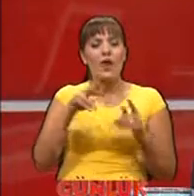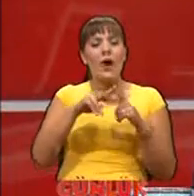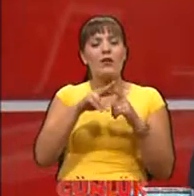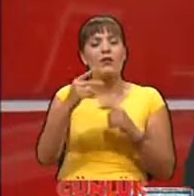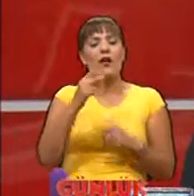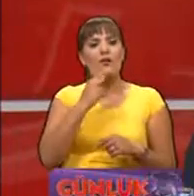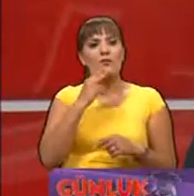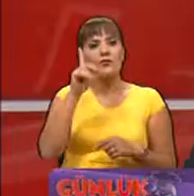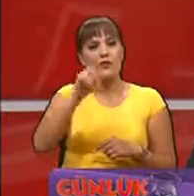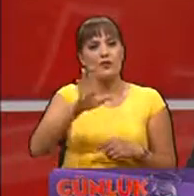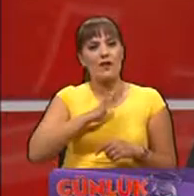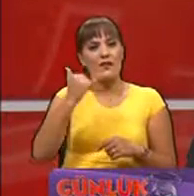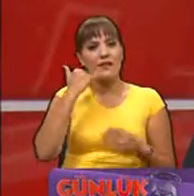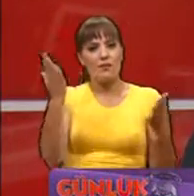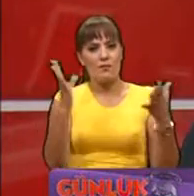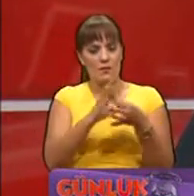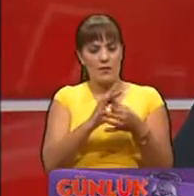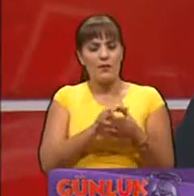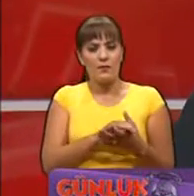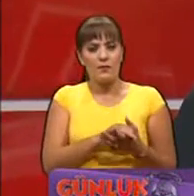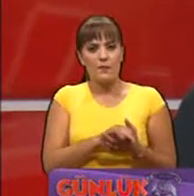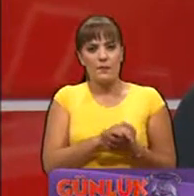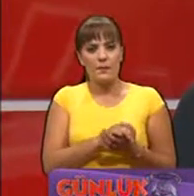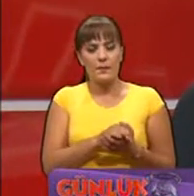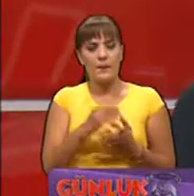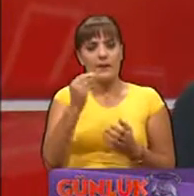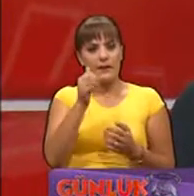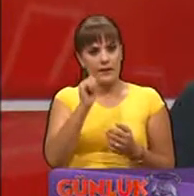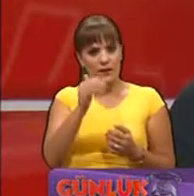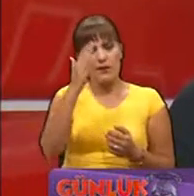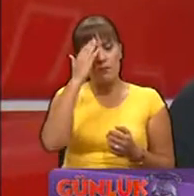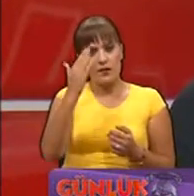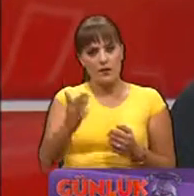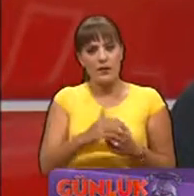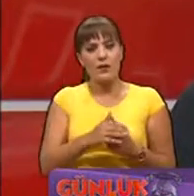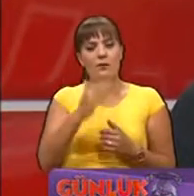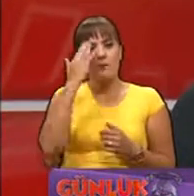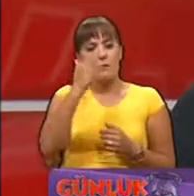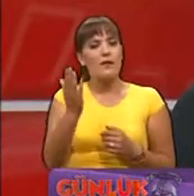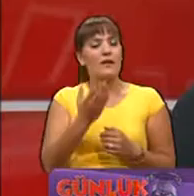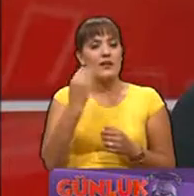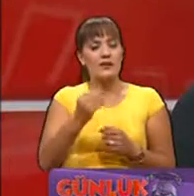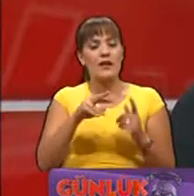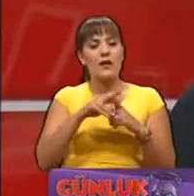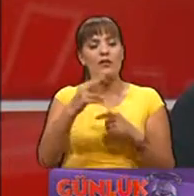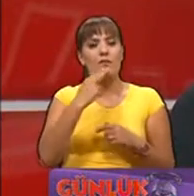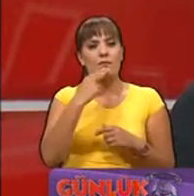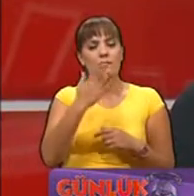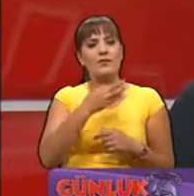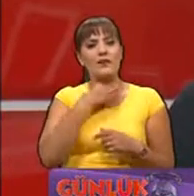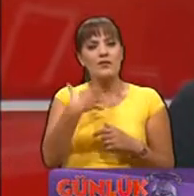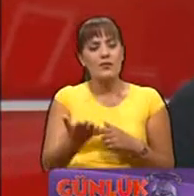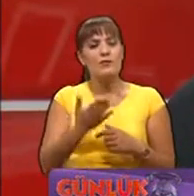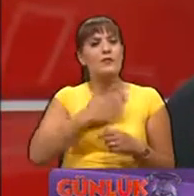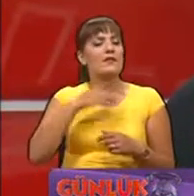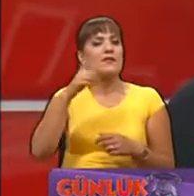soruları varmış bakalım telefon attığımızda kendisi. Alo. İyi günler, merhabalar. Merhabalar, nasılsınız Aynur Hanımcığım? Teşekkür